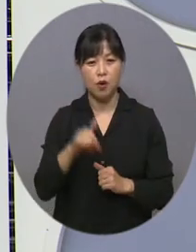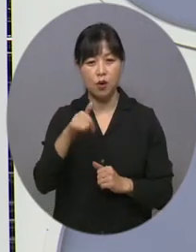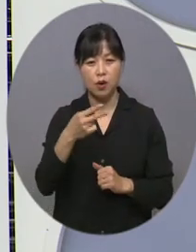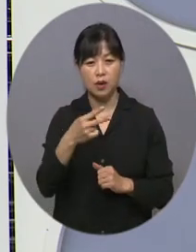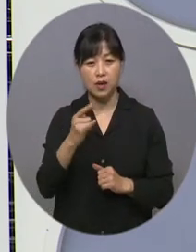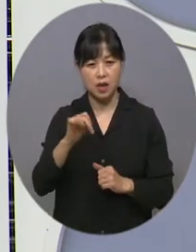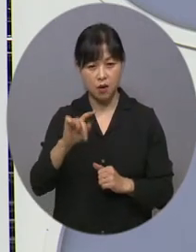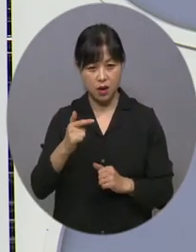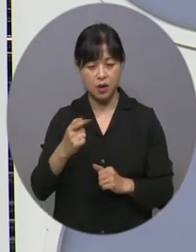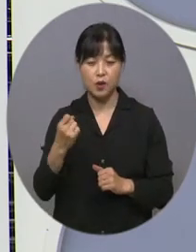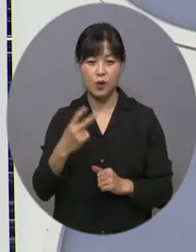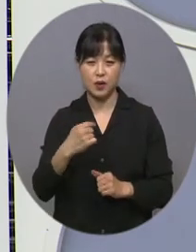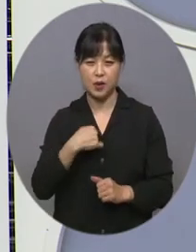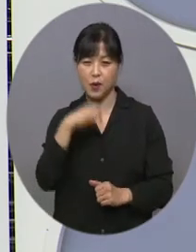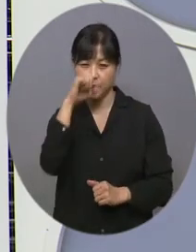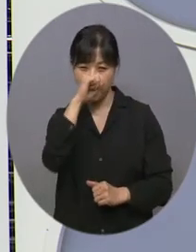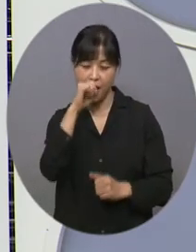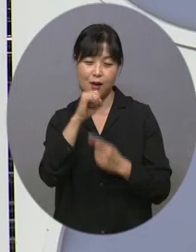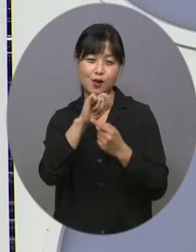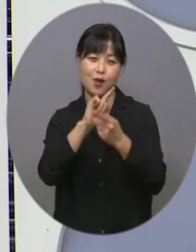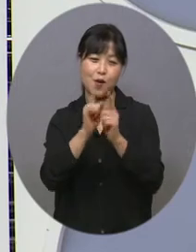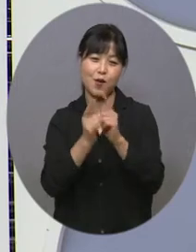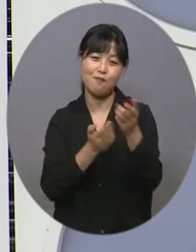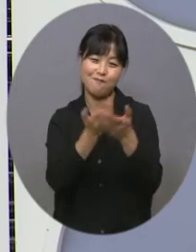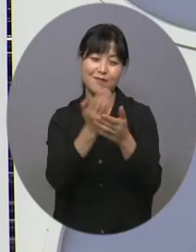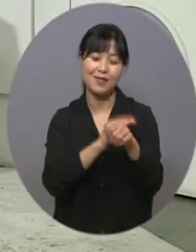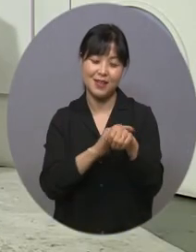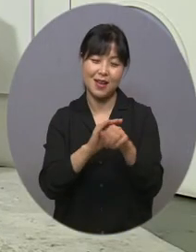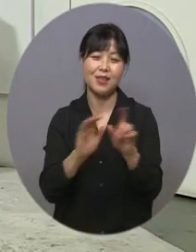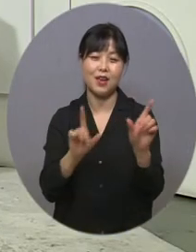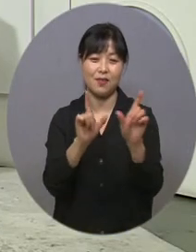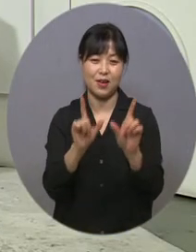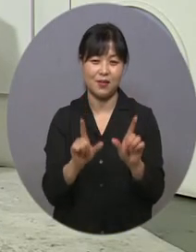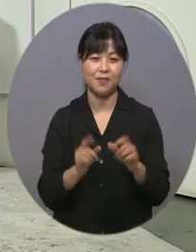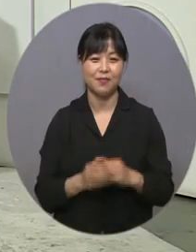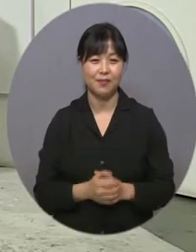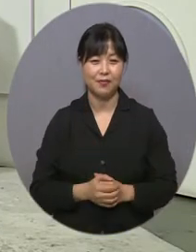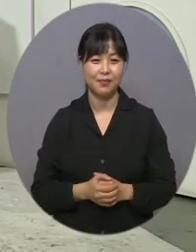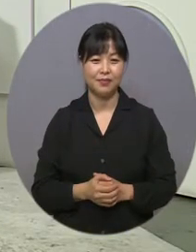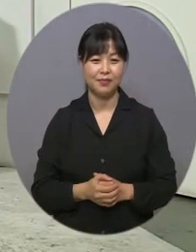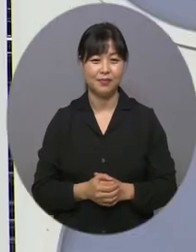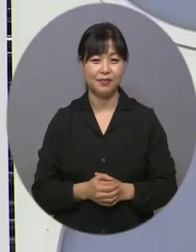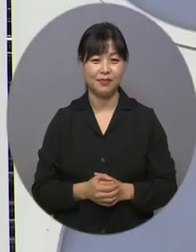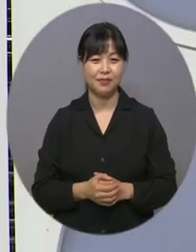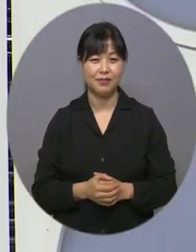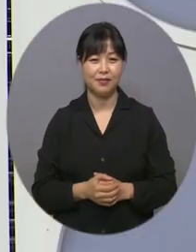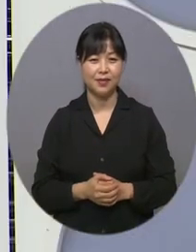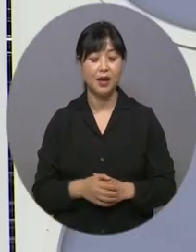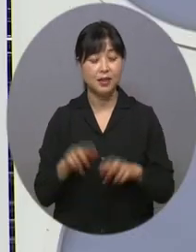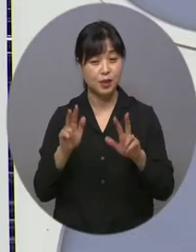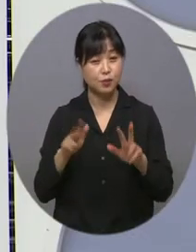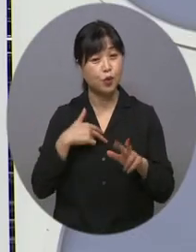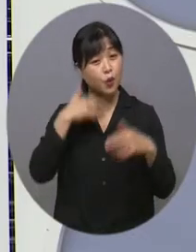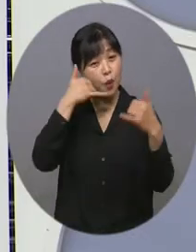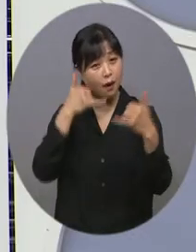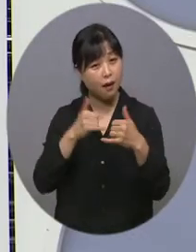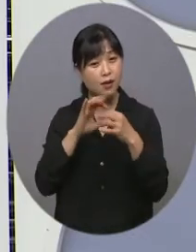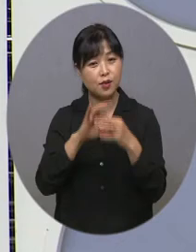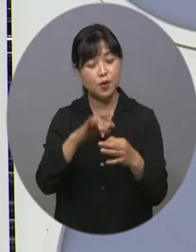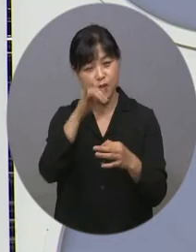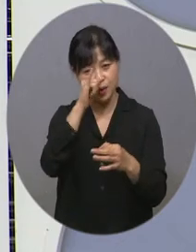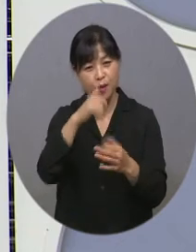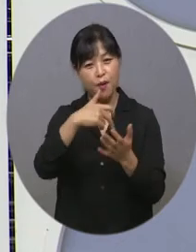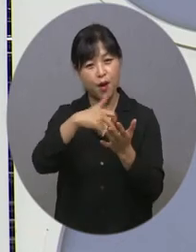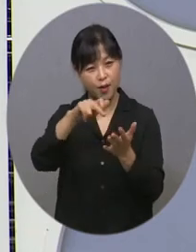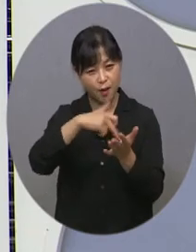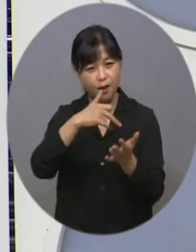좋아해가지고 아주 뭐 잘 지냈습니다. 가나에서 지금도 가면은 지금 통화도 하고 이제 서로 이제 카톡도